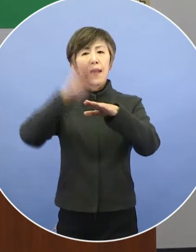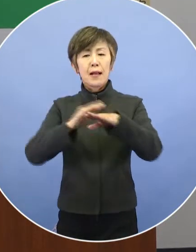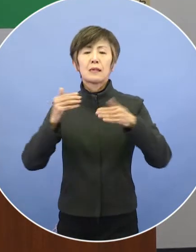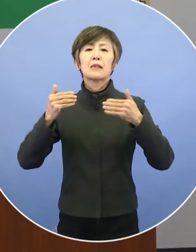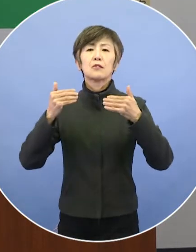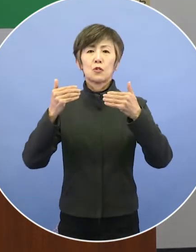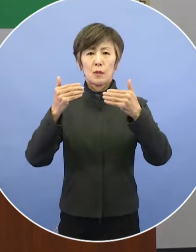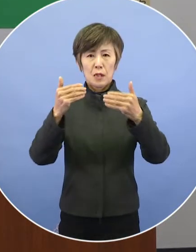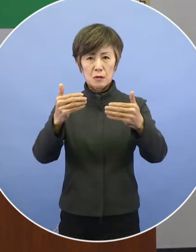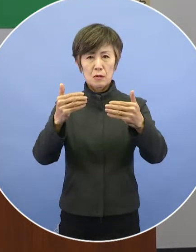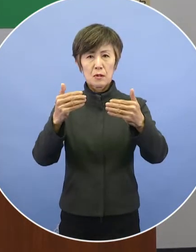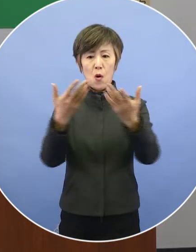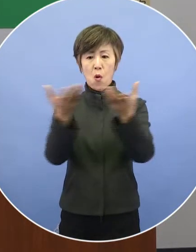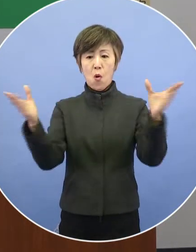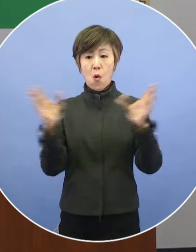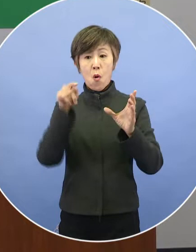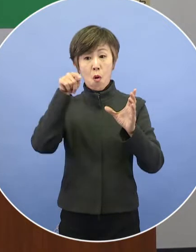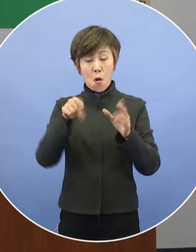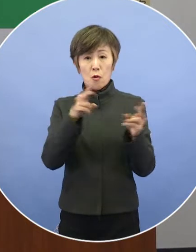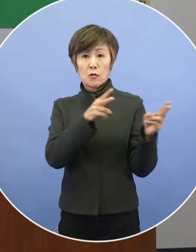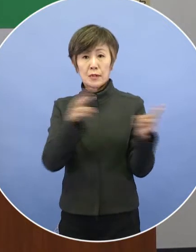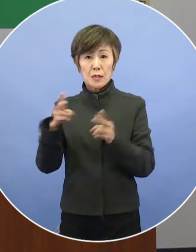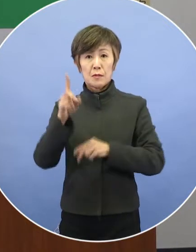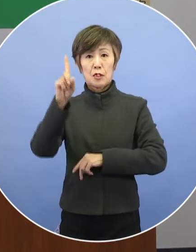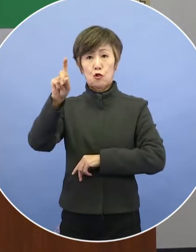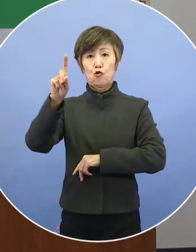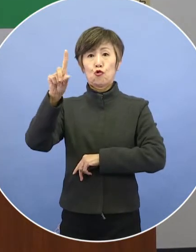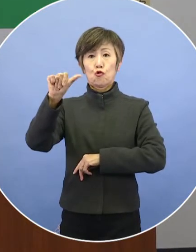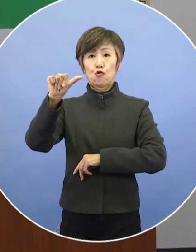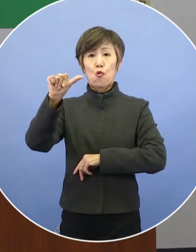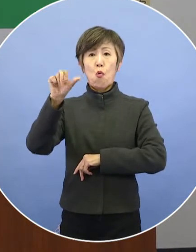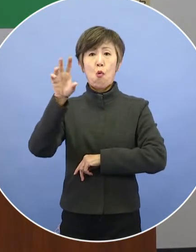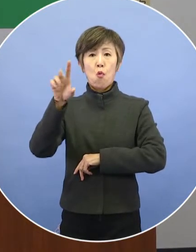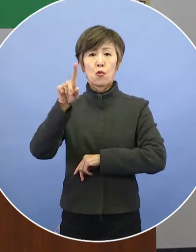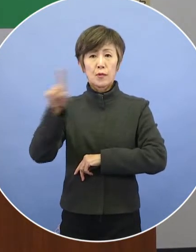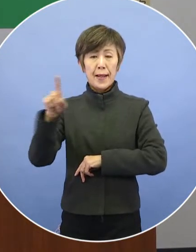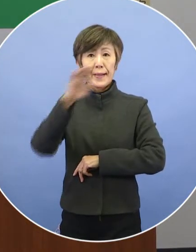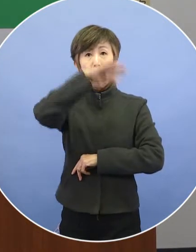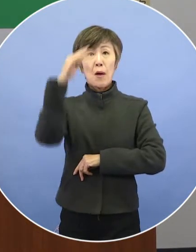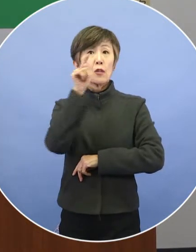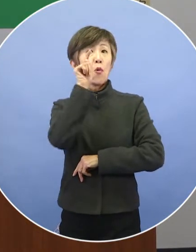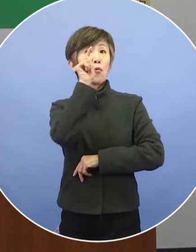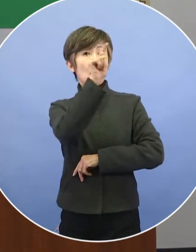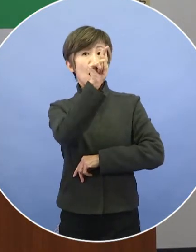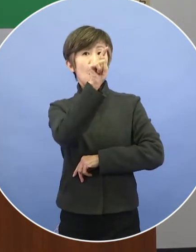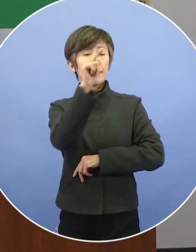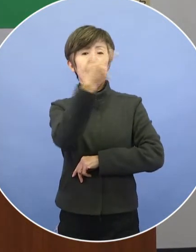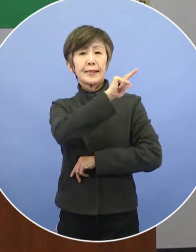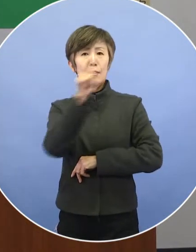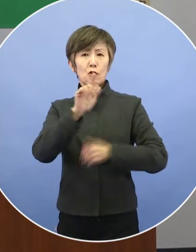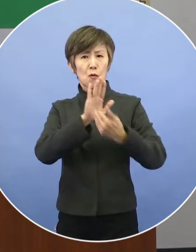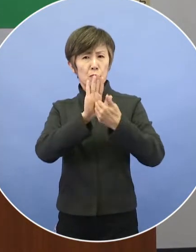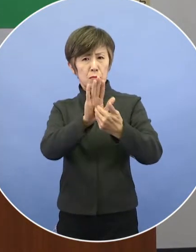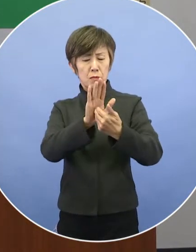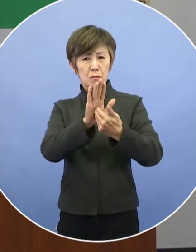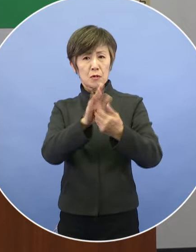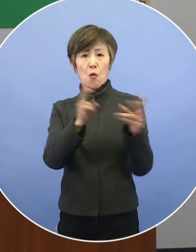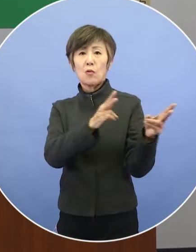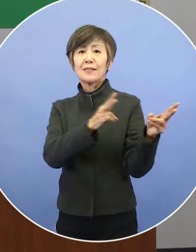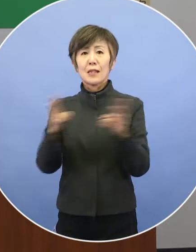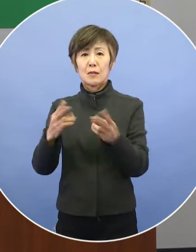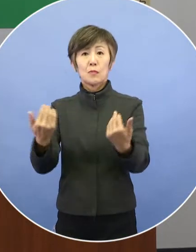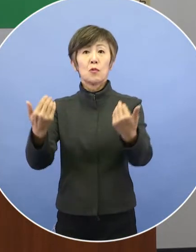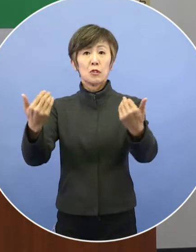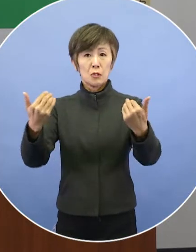ことでございましての整備に15億円そのほか山の上の方でですね色々と砂防設備の整備